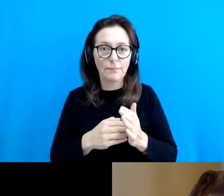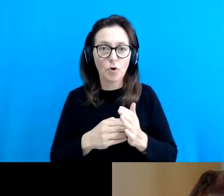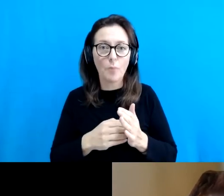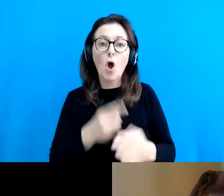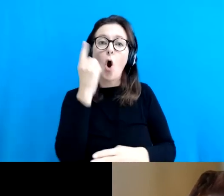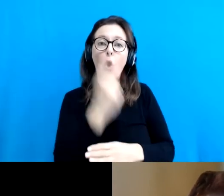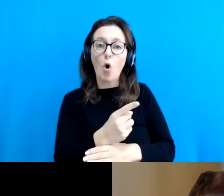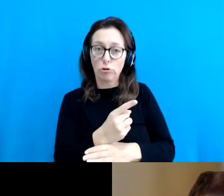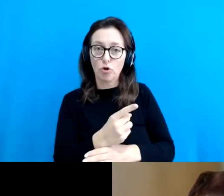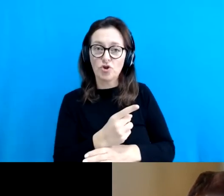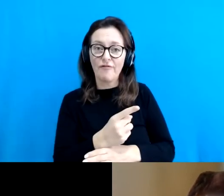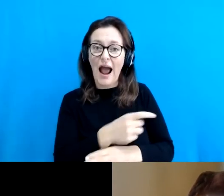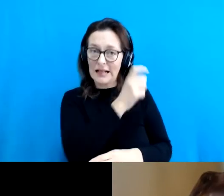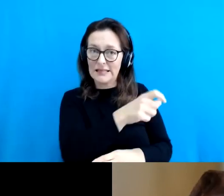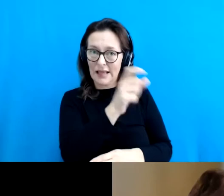ki